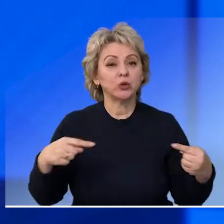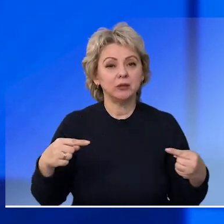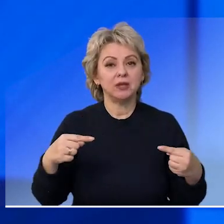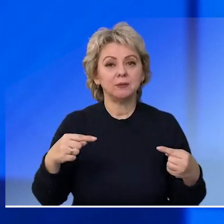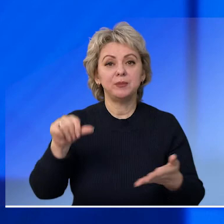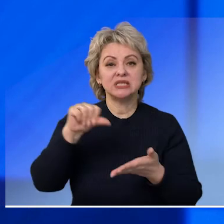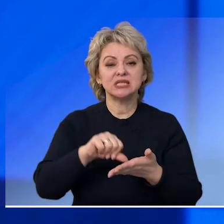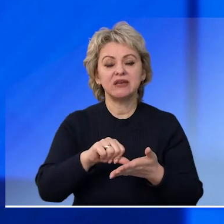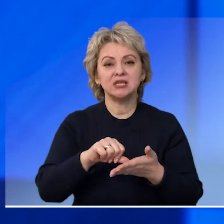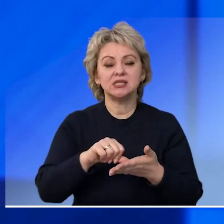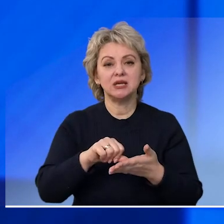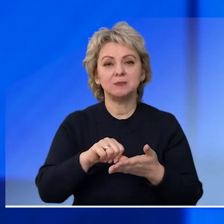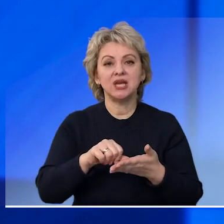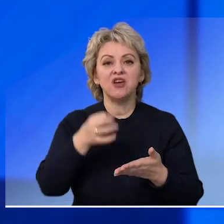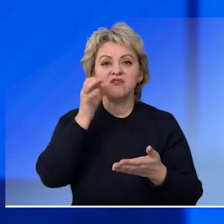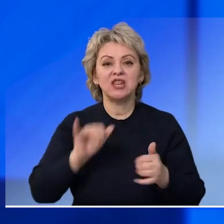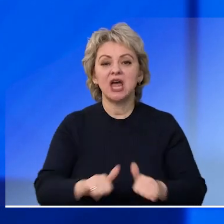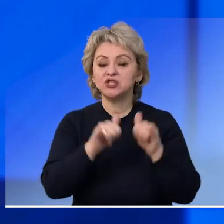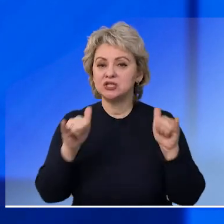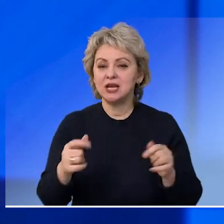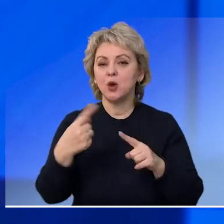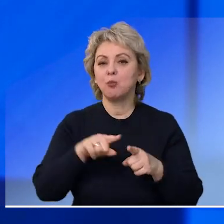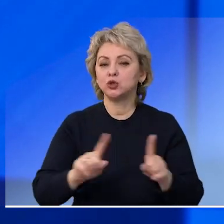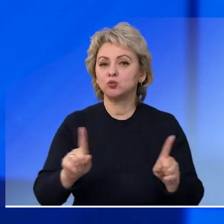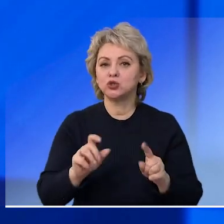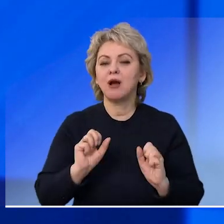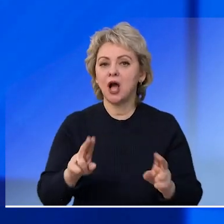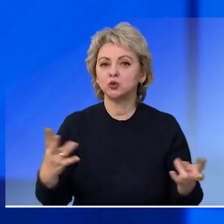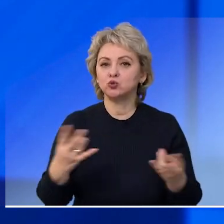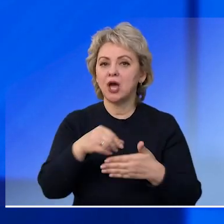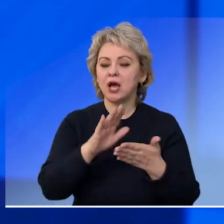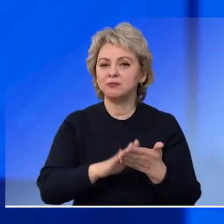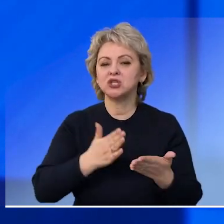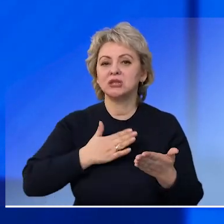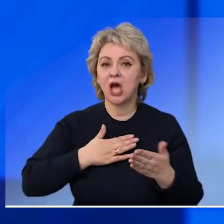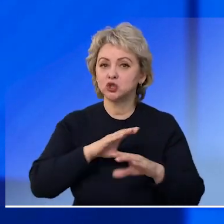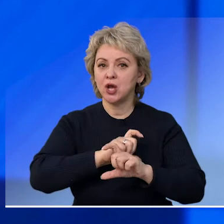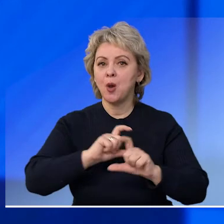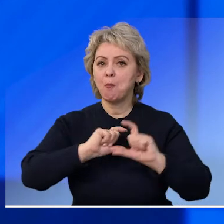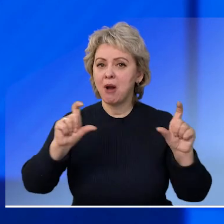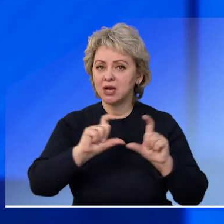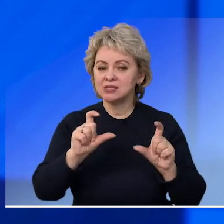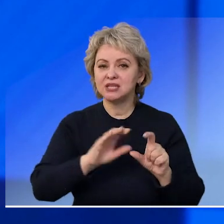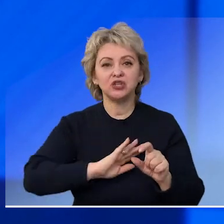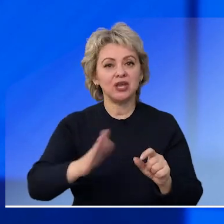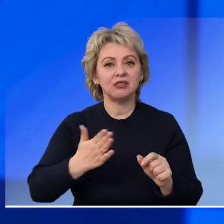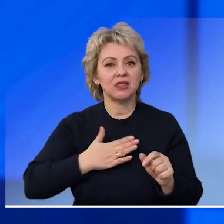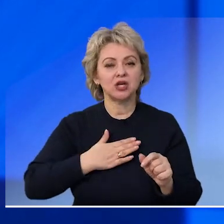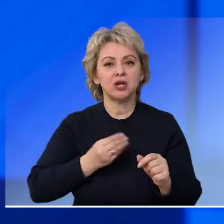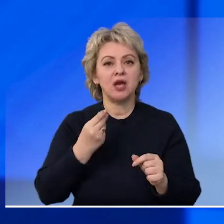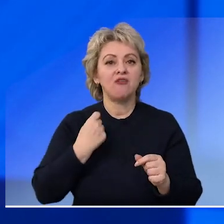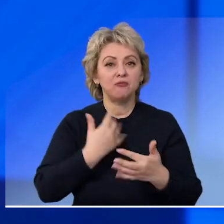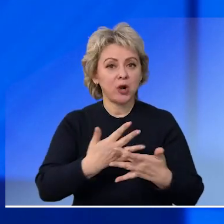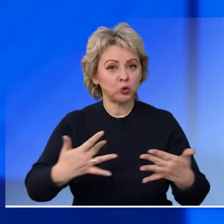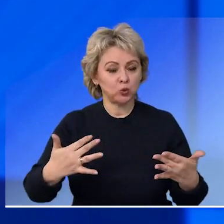с другими представителями виноделия? Потому что нужно отметить, что все равно на наших прилавках преимущественно не наша